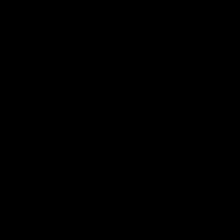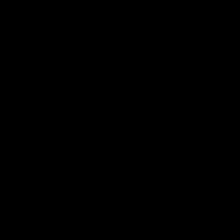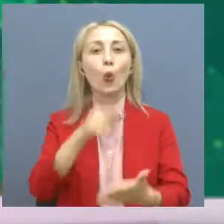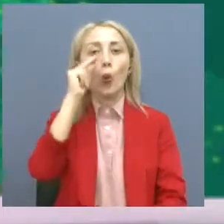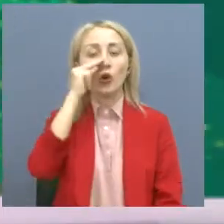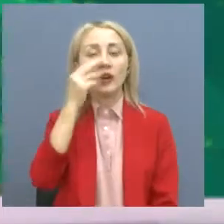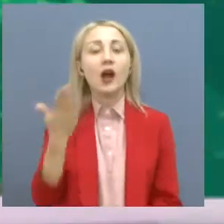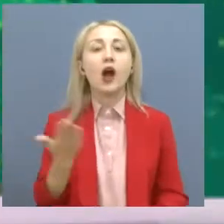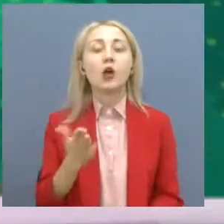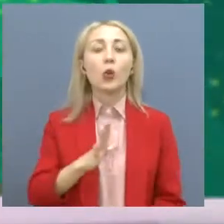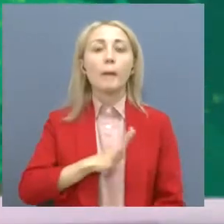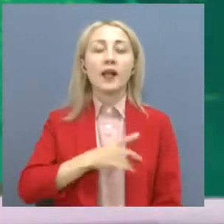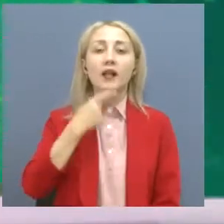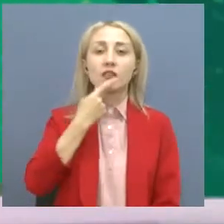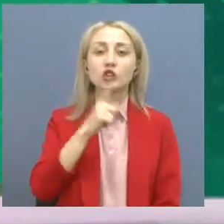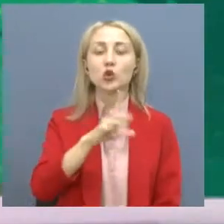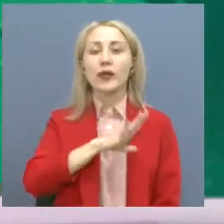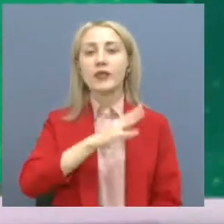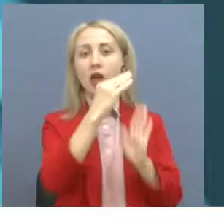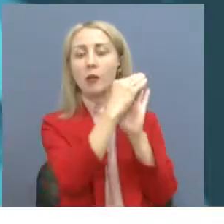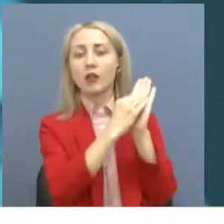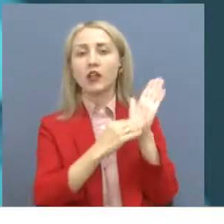дәрігердің жанайқайына да министр жауап берді.